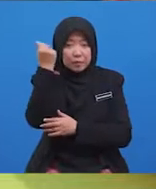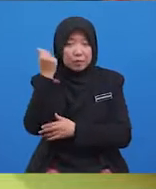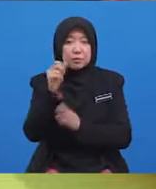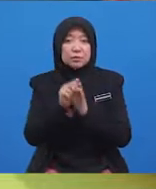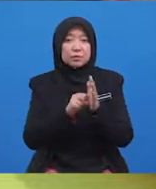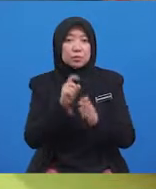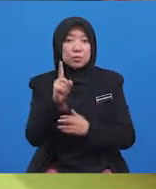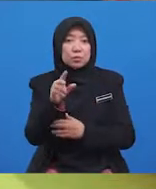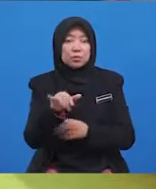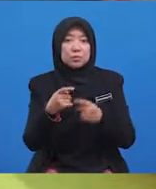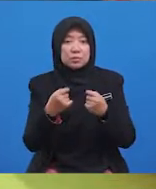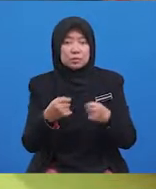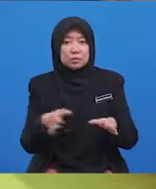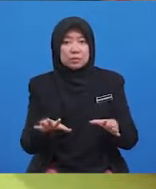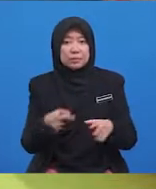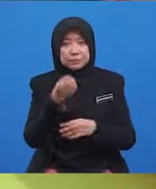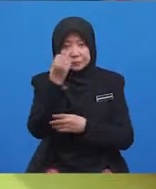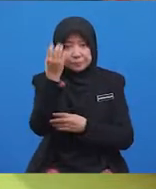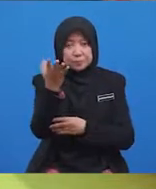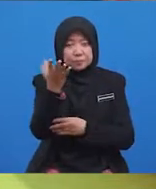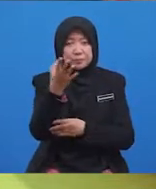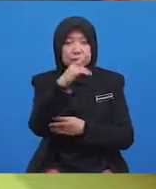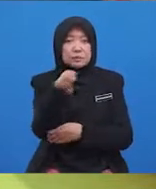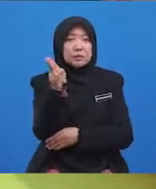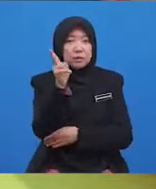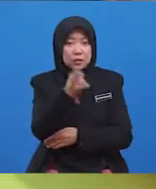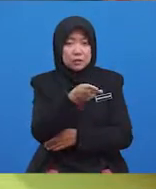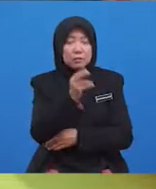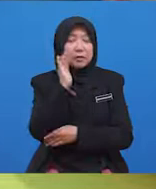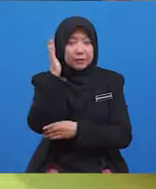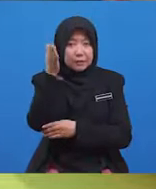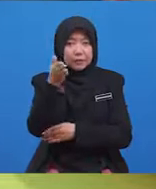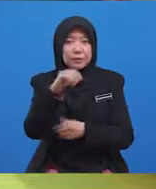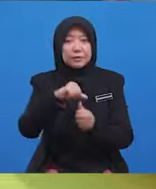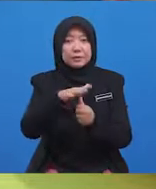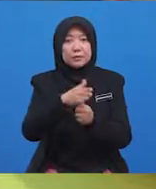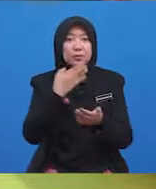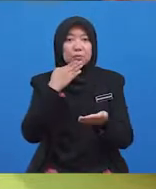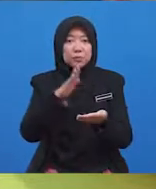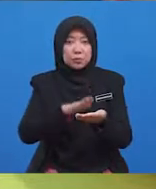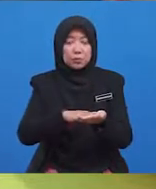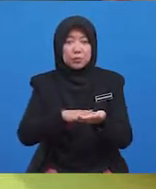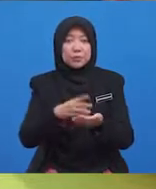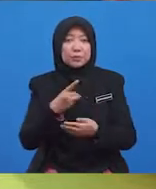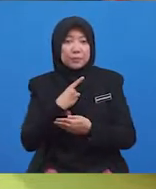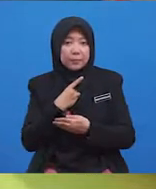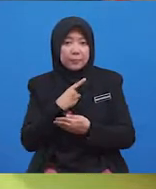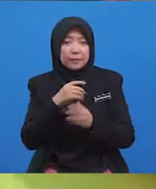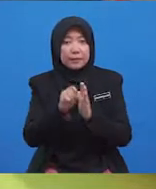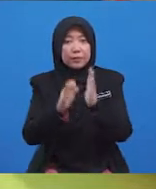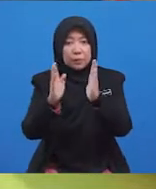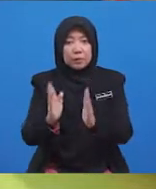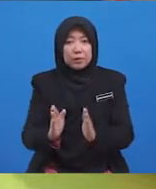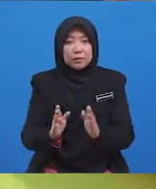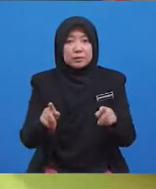yang telah difatwakan sebagai haram sudah tentu akan memberikan kesan buruk terhadap diri seseorang,